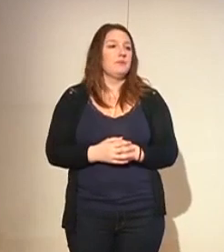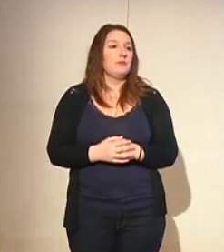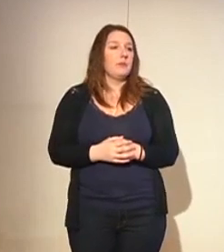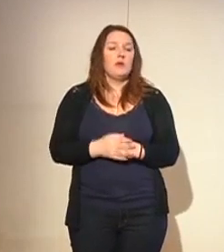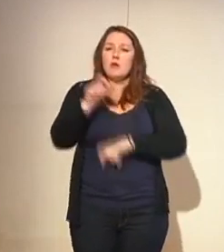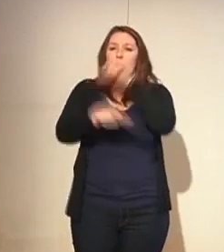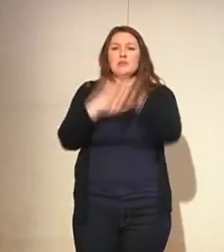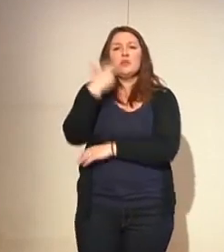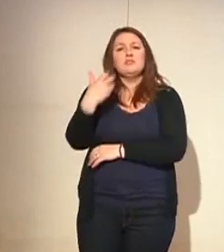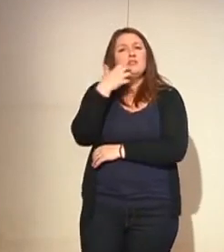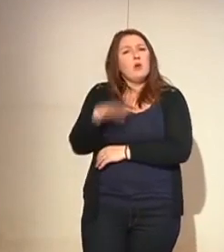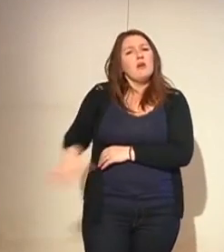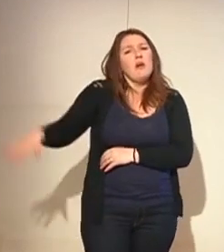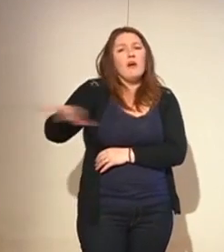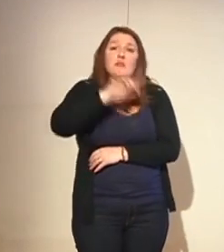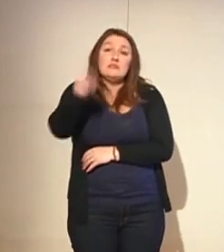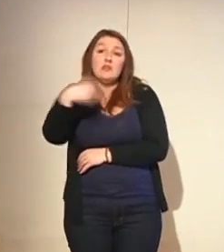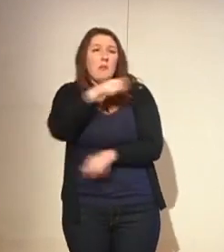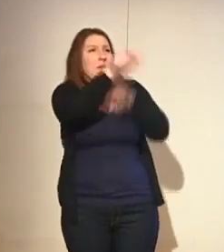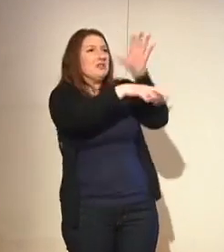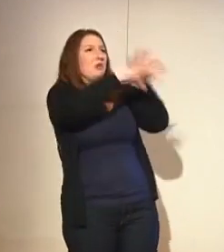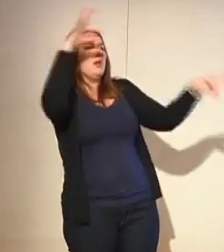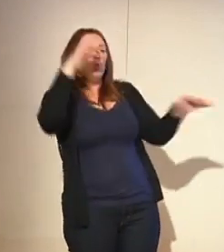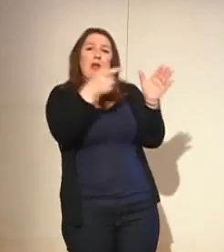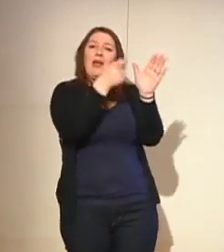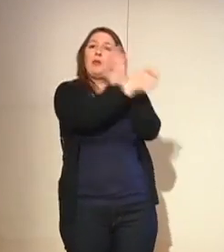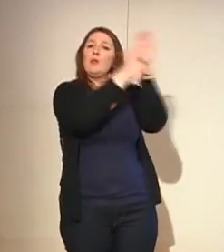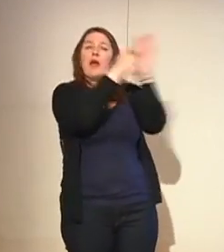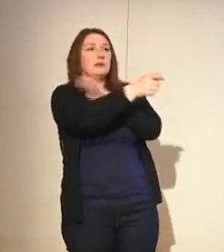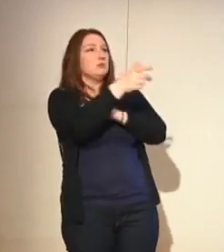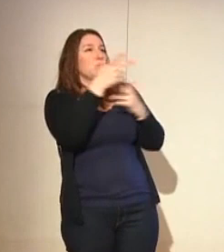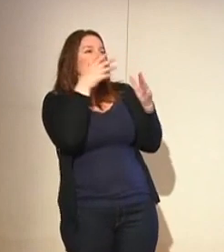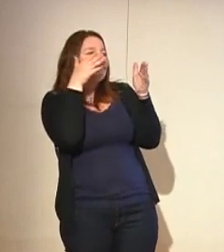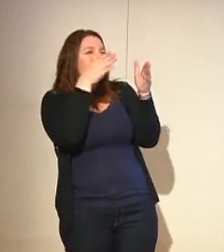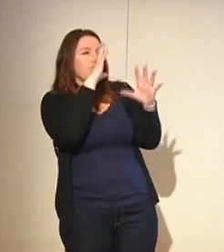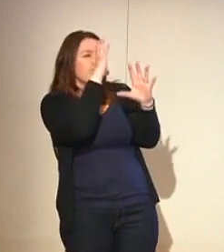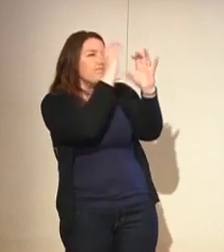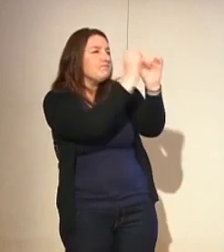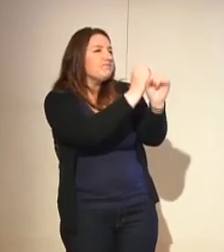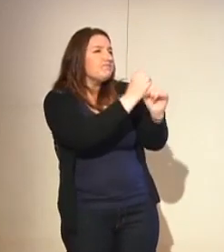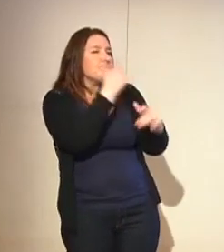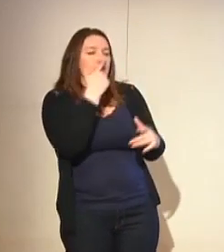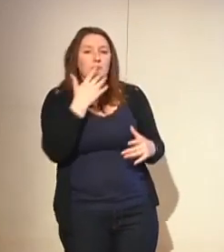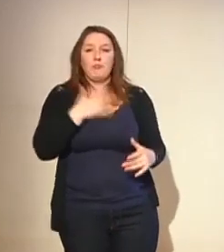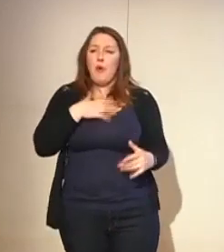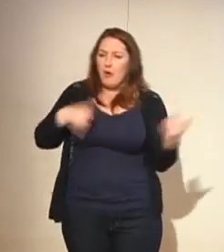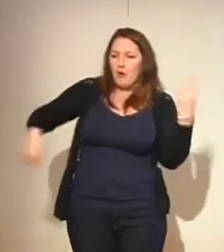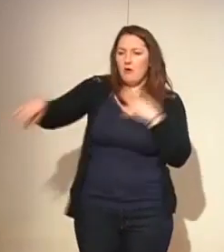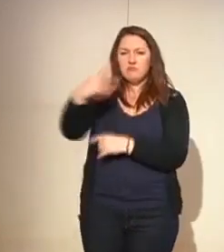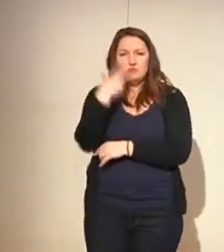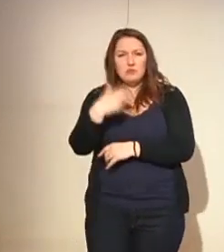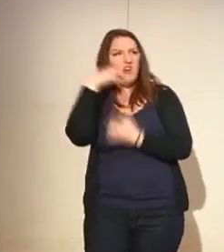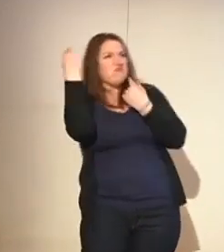sensibles aux questions liées à la rémunération des élus et à la crainte d'une et la crainte pardon d'une réaction négative de l'opinion publique